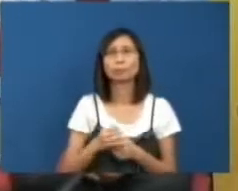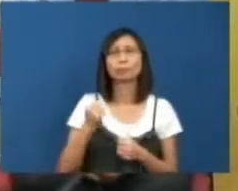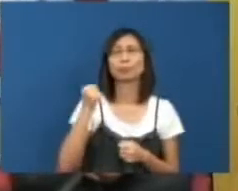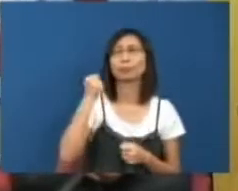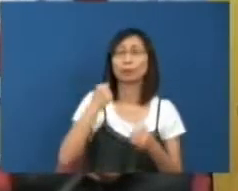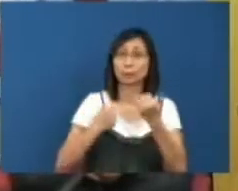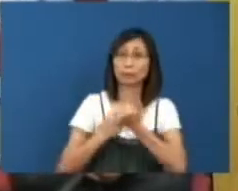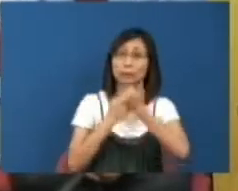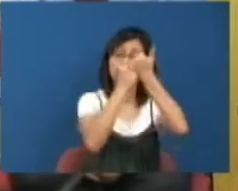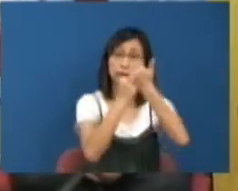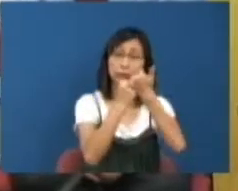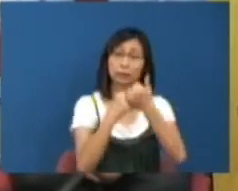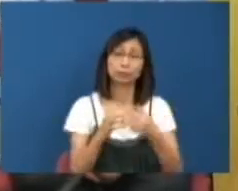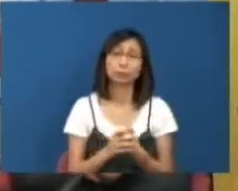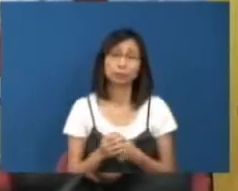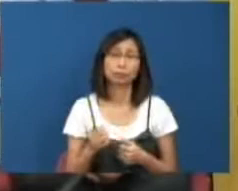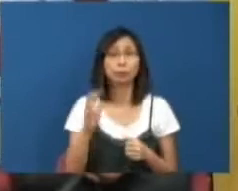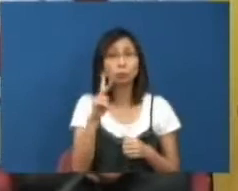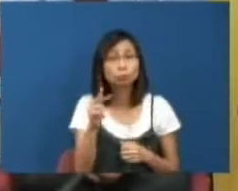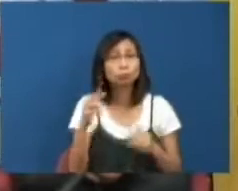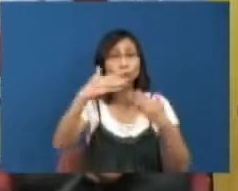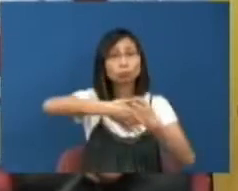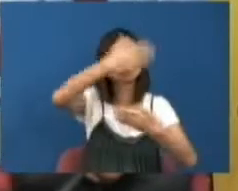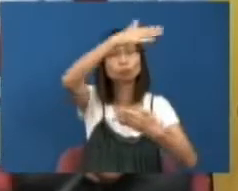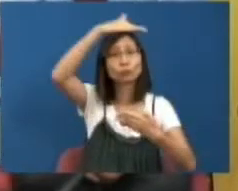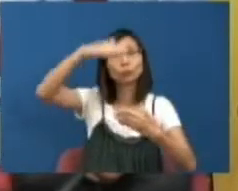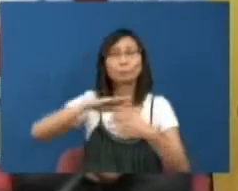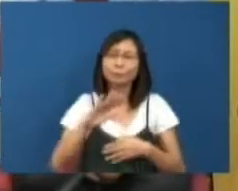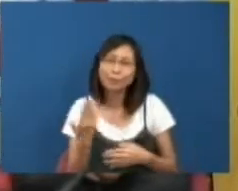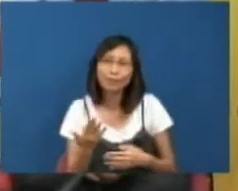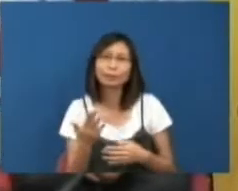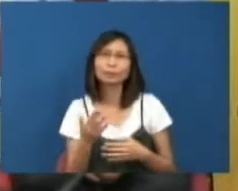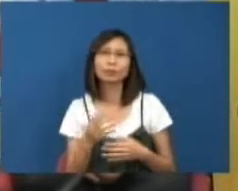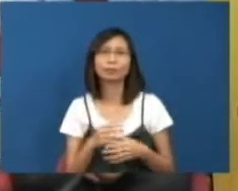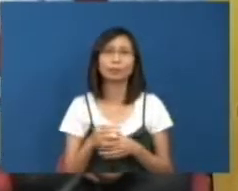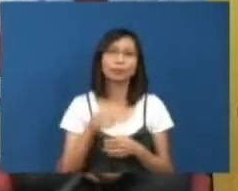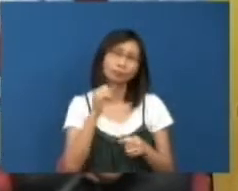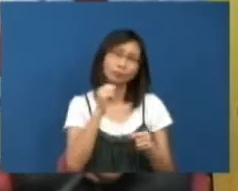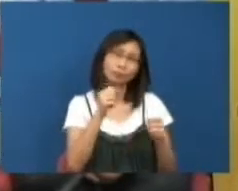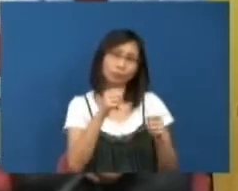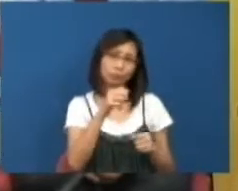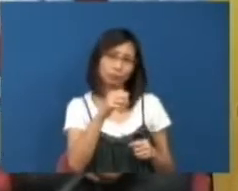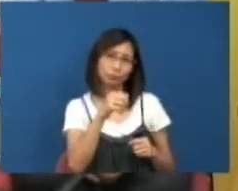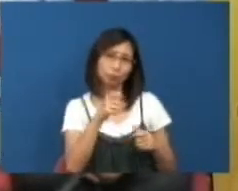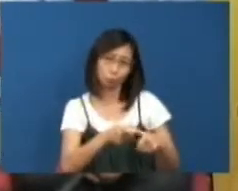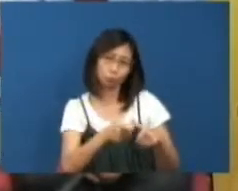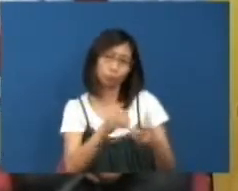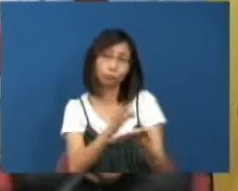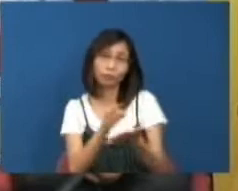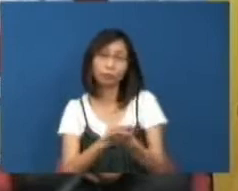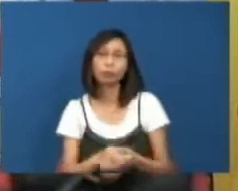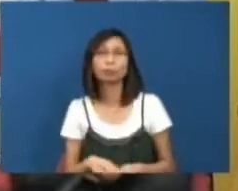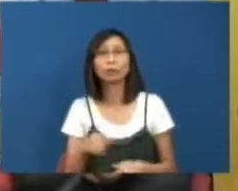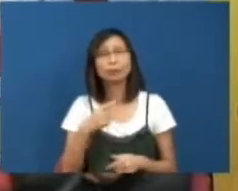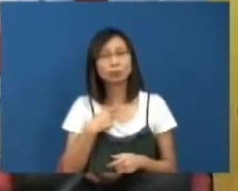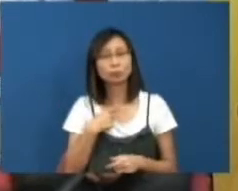持 green roofing。不過咧，就政府咧只係喺啲公眾地方有資助。咁但係點樣去能夠推動到，就係、是、要靠政策